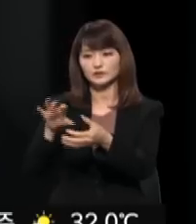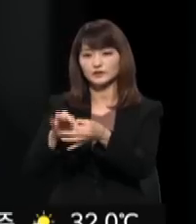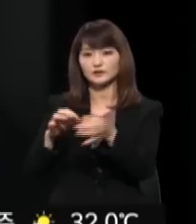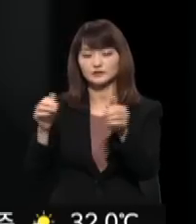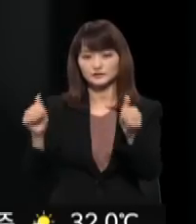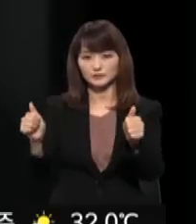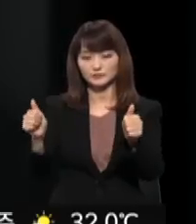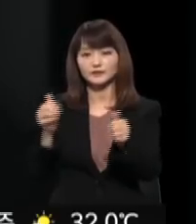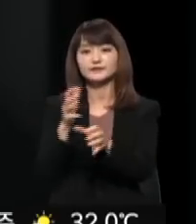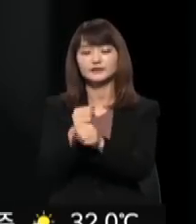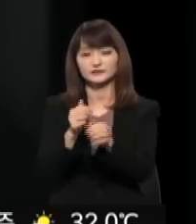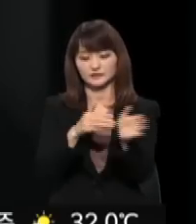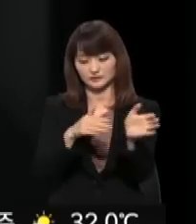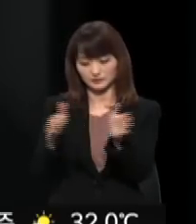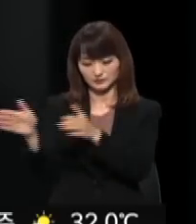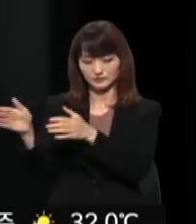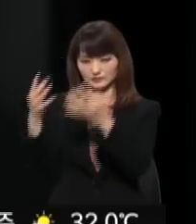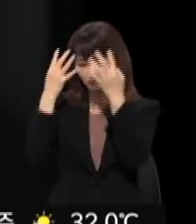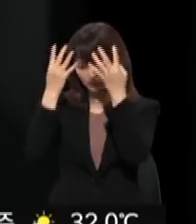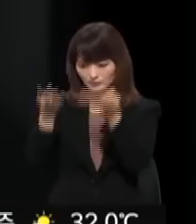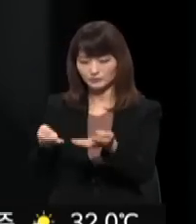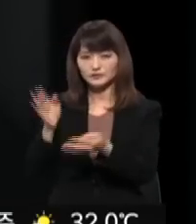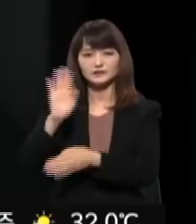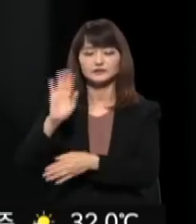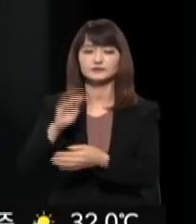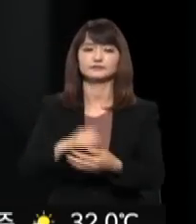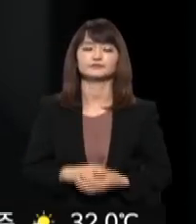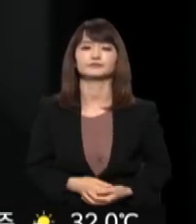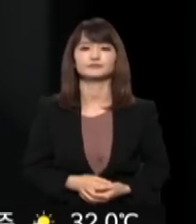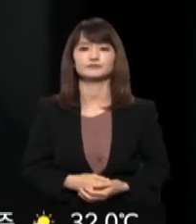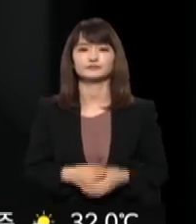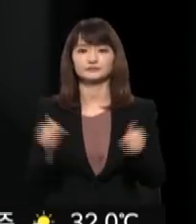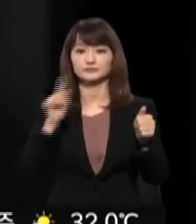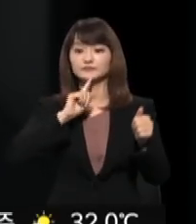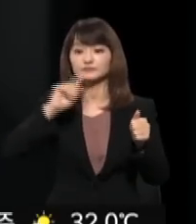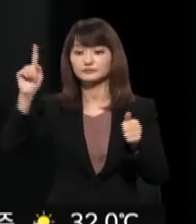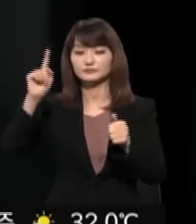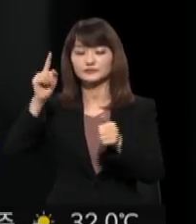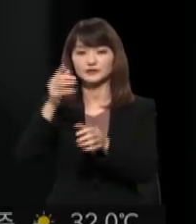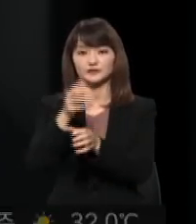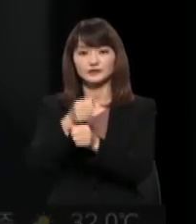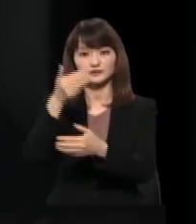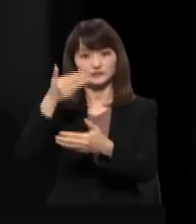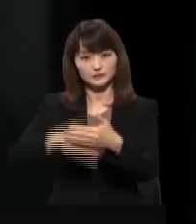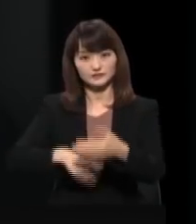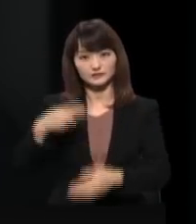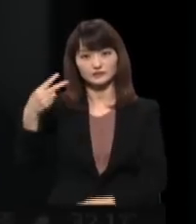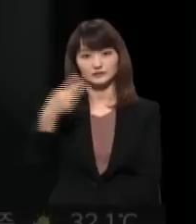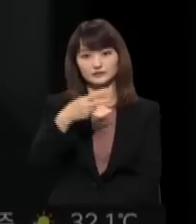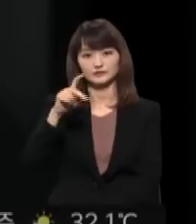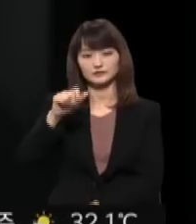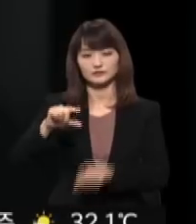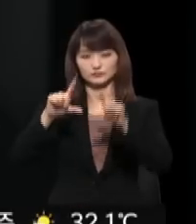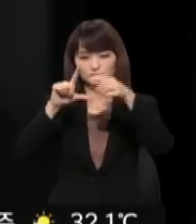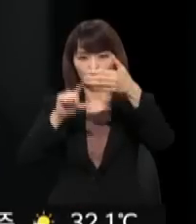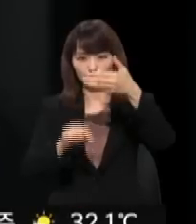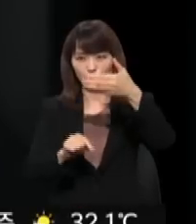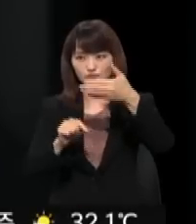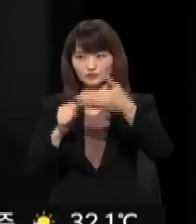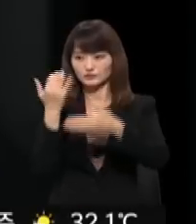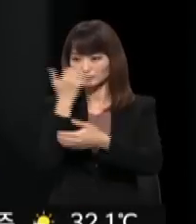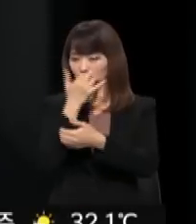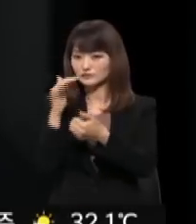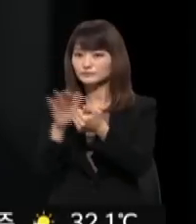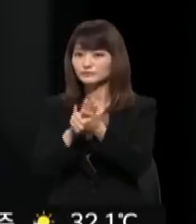뭐 그로 인해서 사면이 이루어지지도 않았을뿐만 아니라 그리고 이제 공소시효가 아직 남아 있다고 주장하는 2015년도 9월에 접대는